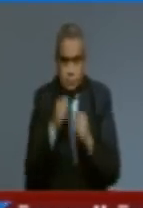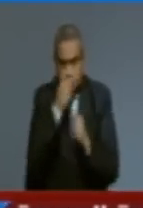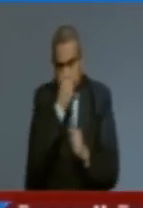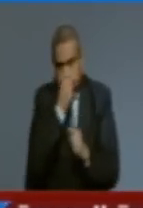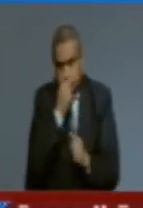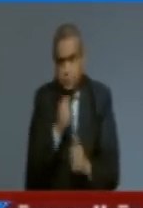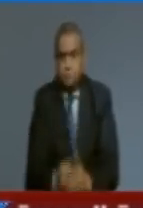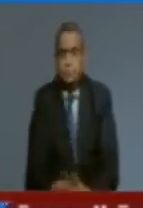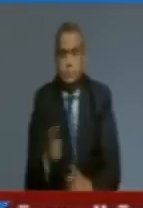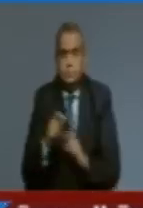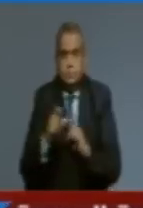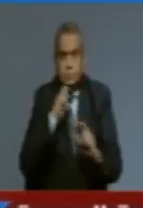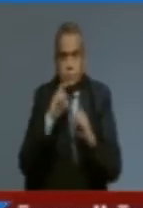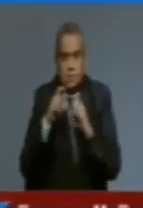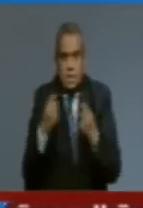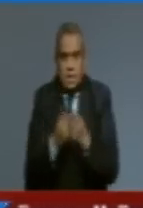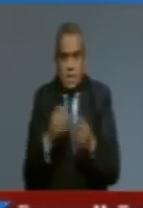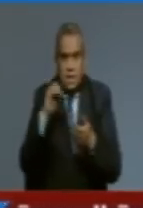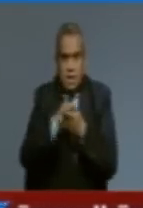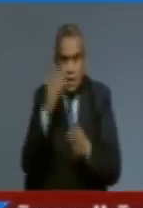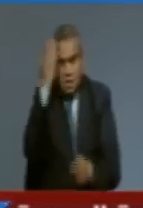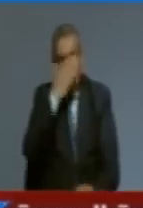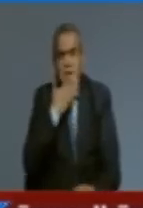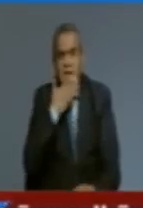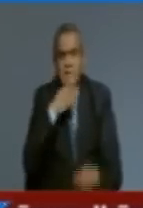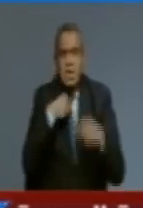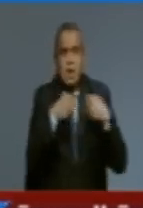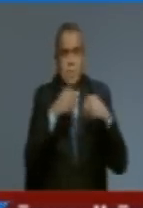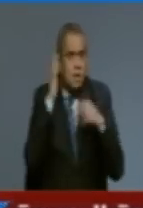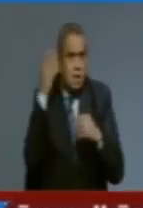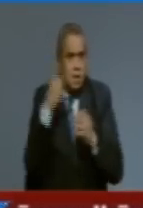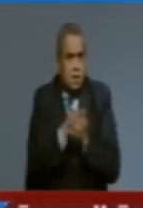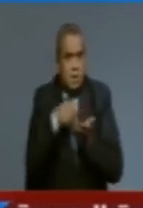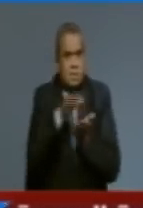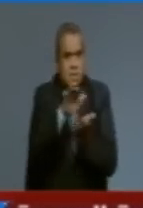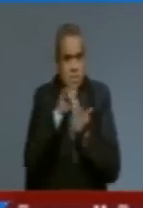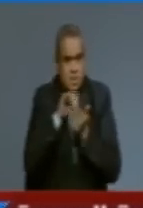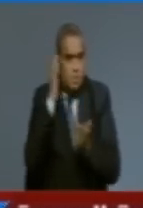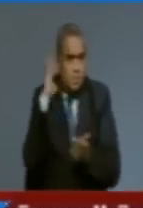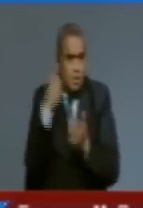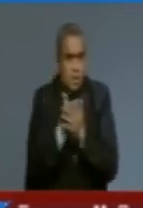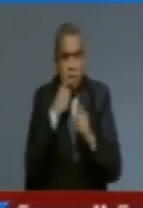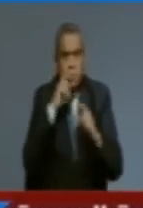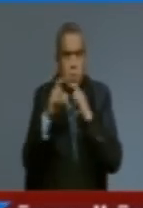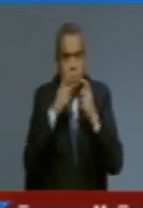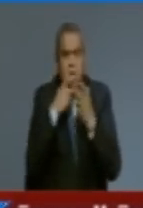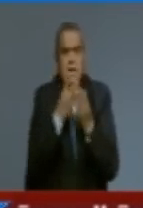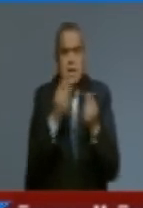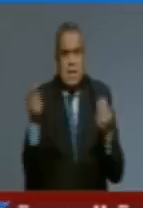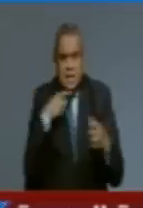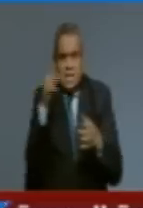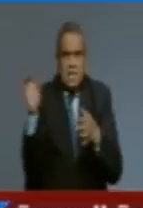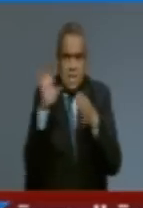بنك الأفريقي للتصدير والاستيراد، ومع البنوك الأخرى التي